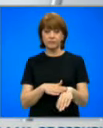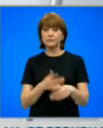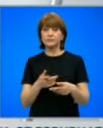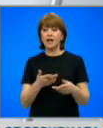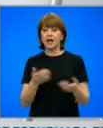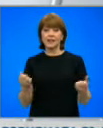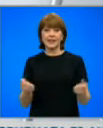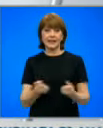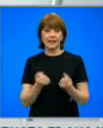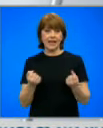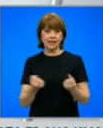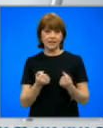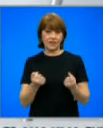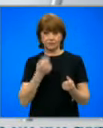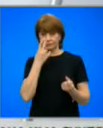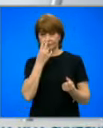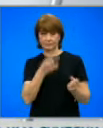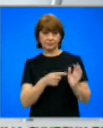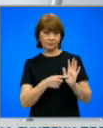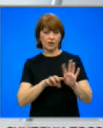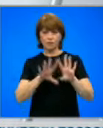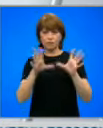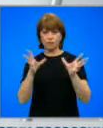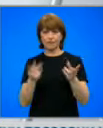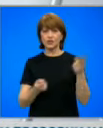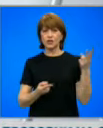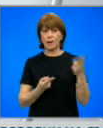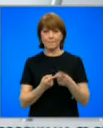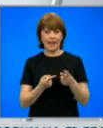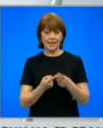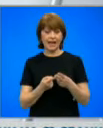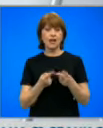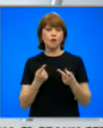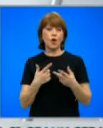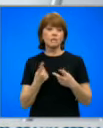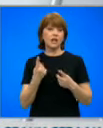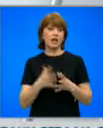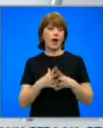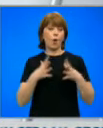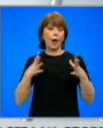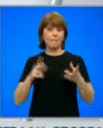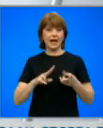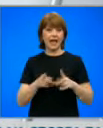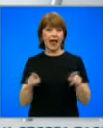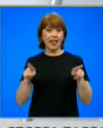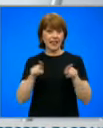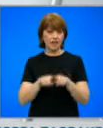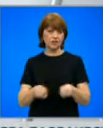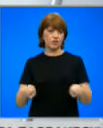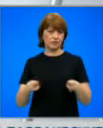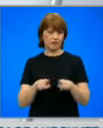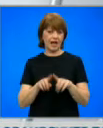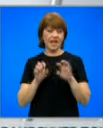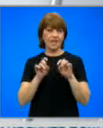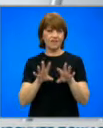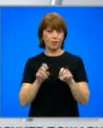действия бяха ясно отразени по всички медии, но този път имаше една голяма разлика. Една и съща информация